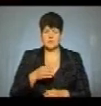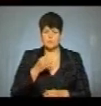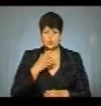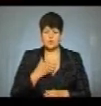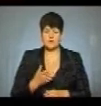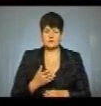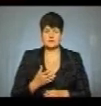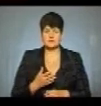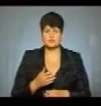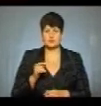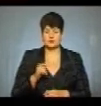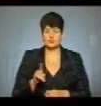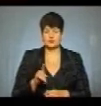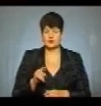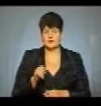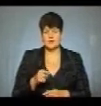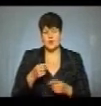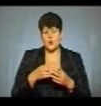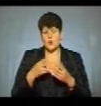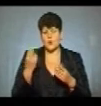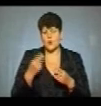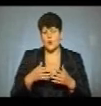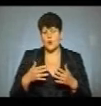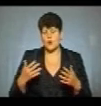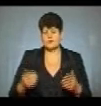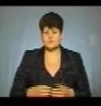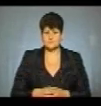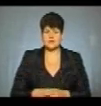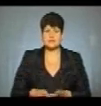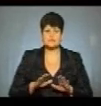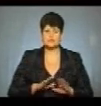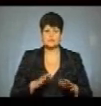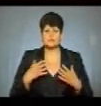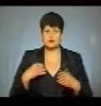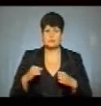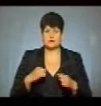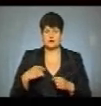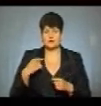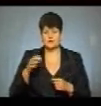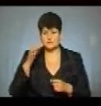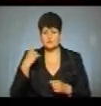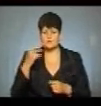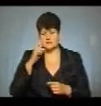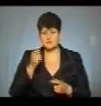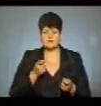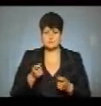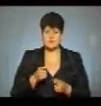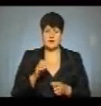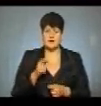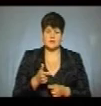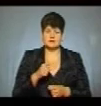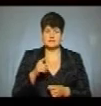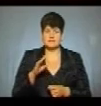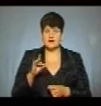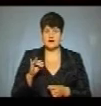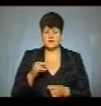подобається Лего, тому що він кольоровий. Заступниця начальниці управління освіти облдержадміністрації Ганна Зварич каже,